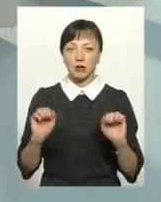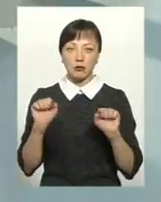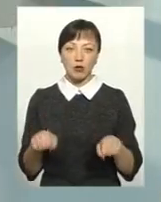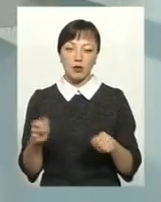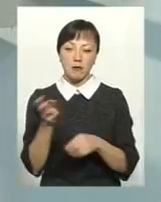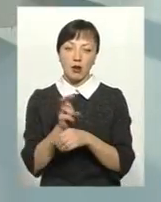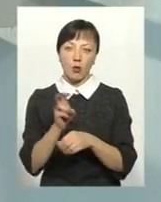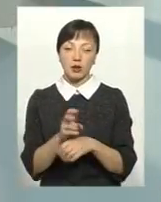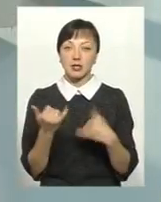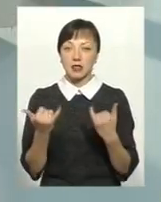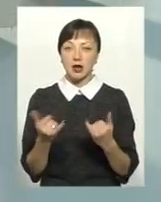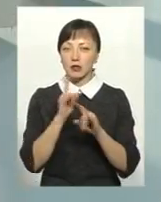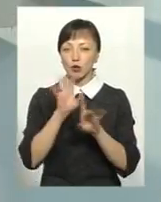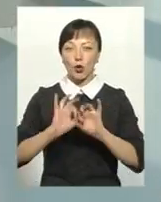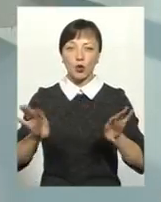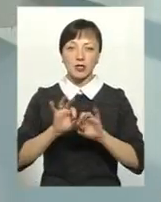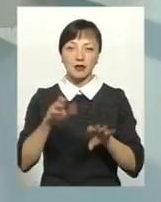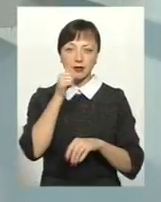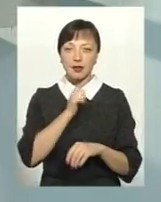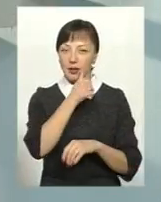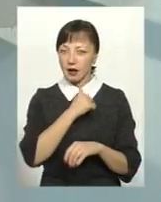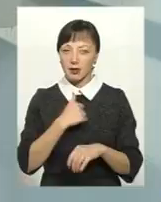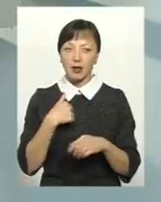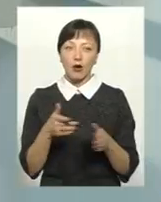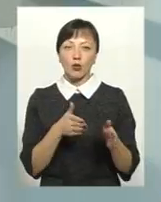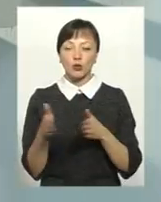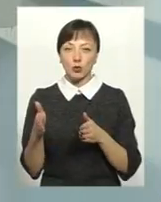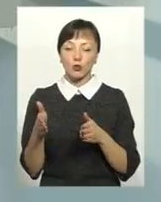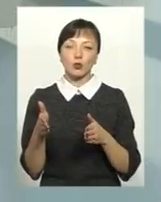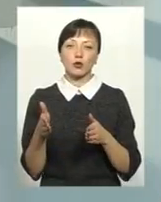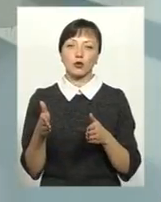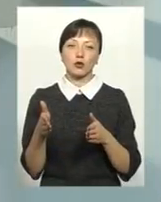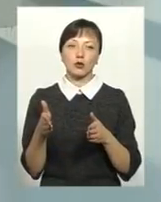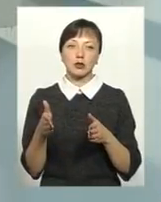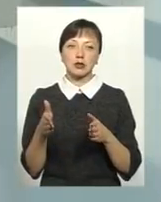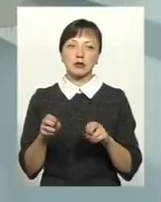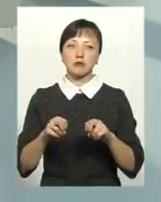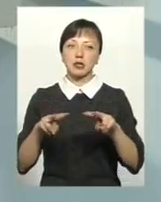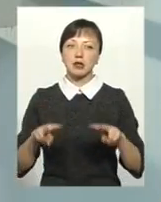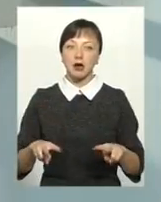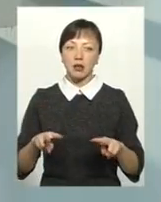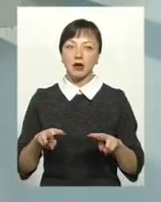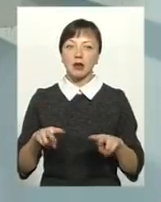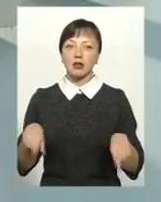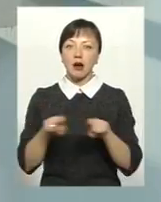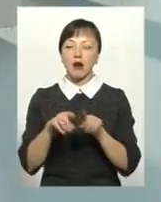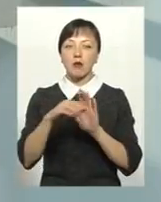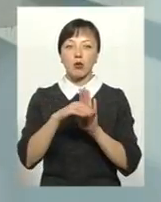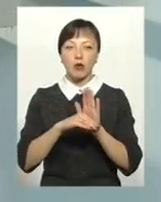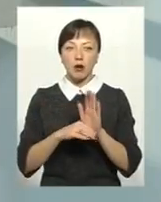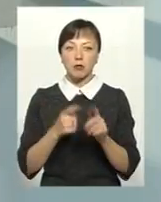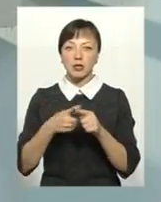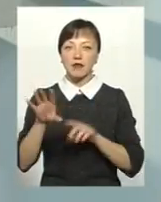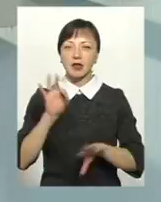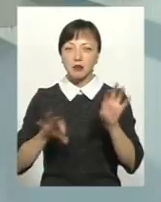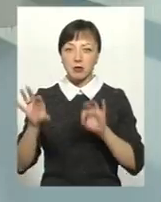приходити. Я зараз не буду розказувати секрети, тому що готується спеціальна селективна така програма, це відбір